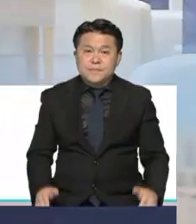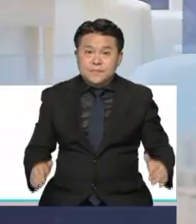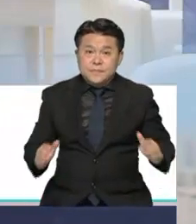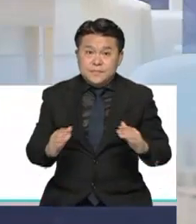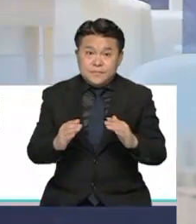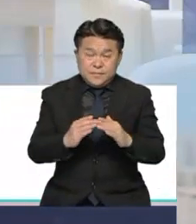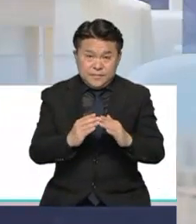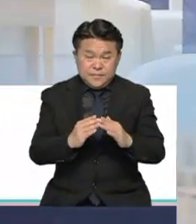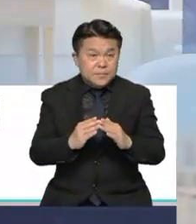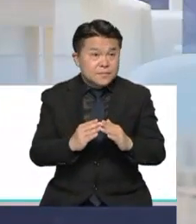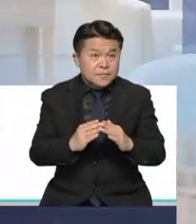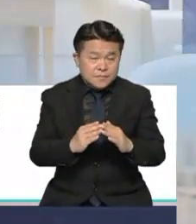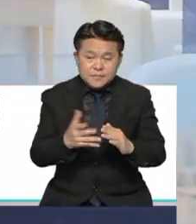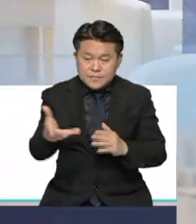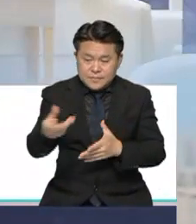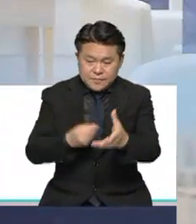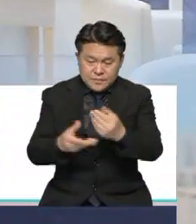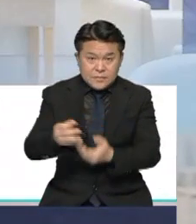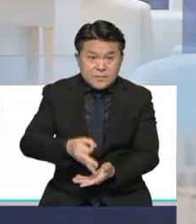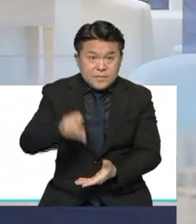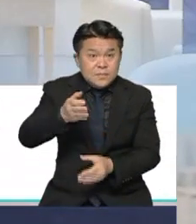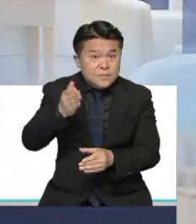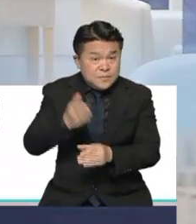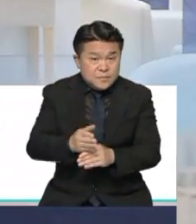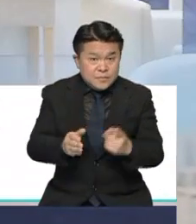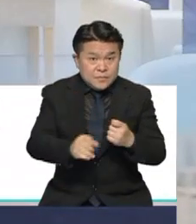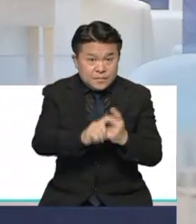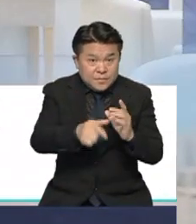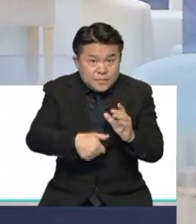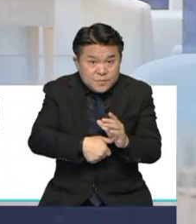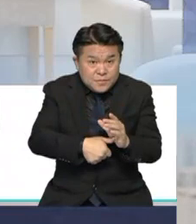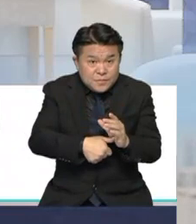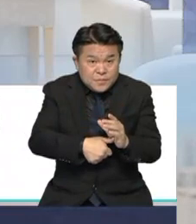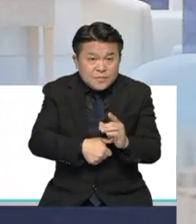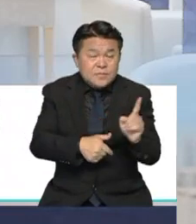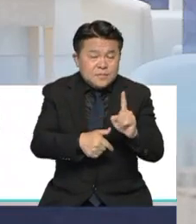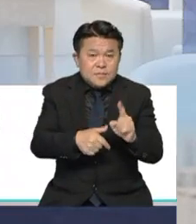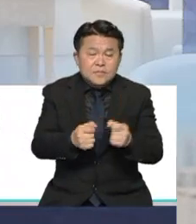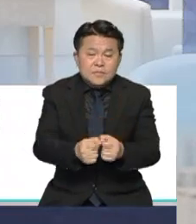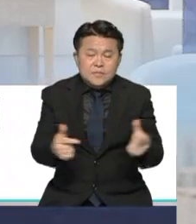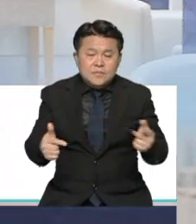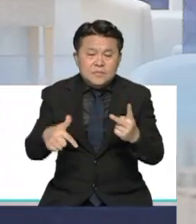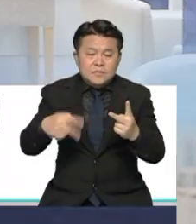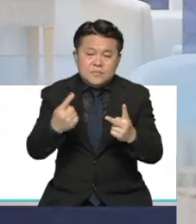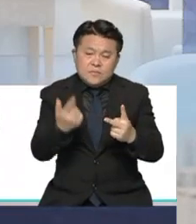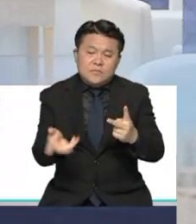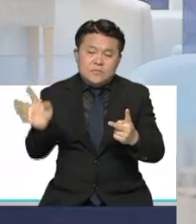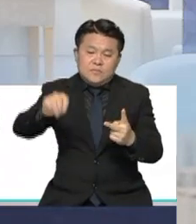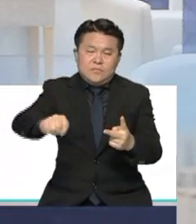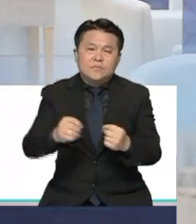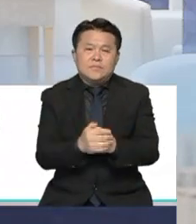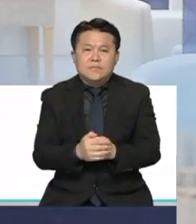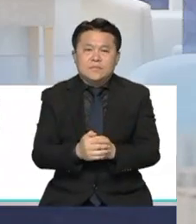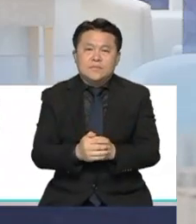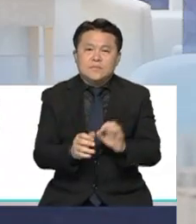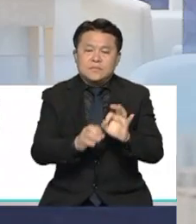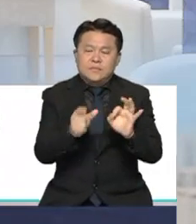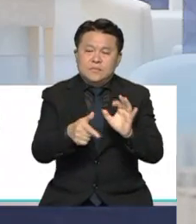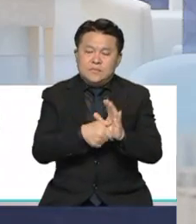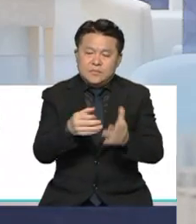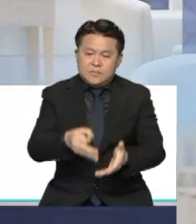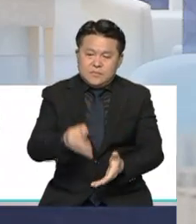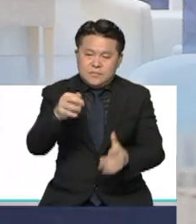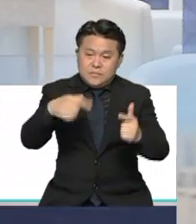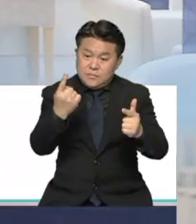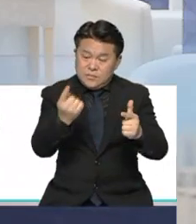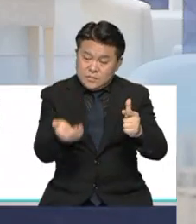가계대출 증가세가 지속되는 가운데 지난 11월은 전달보다 2조 6천억 원 늘었습니다. 10월 6조 원 넘게 증가했던